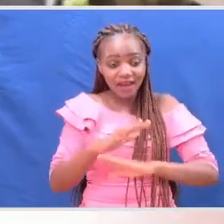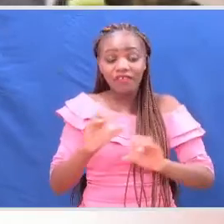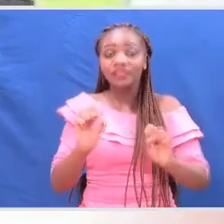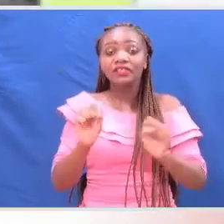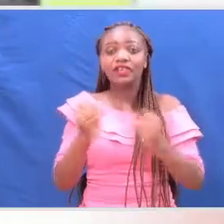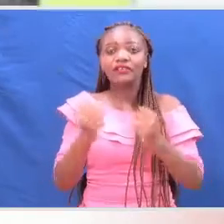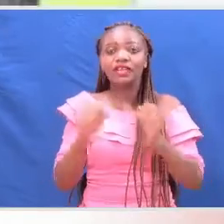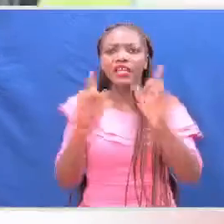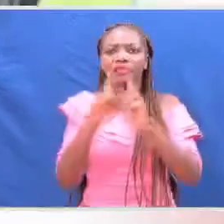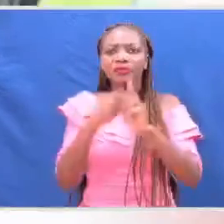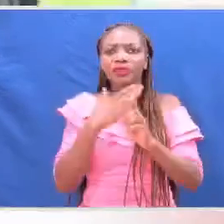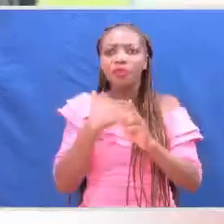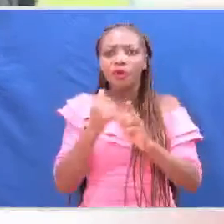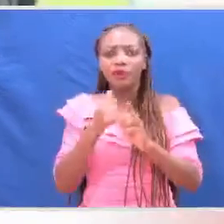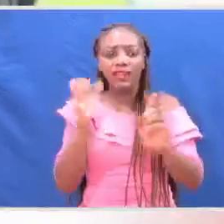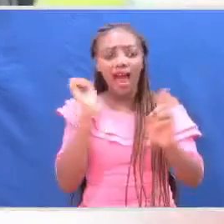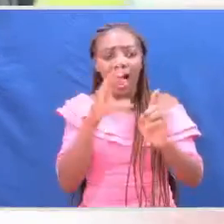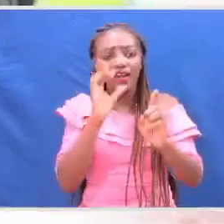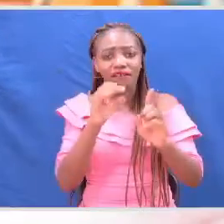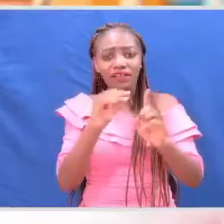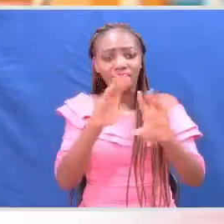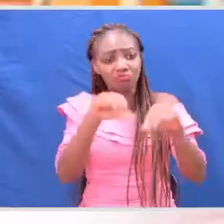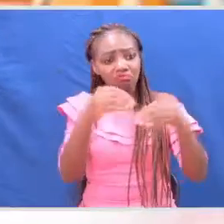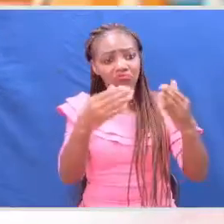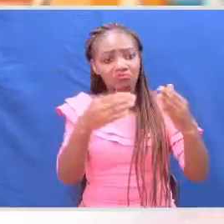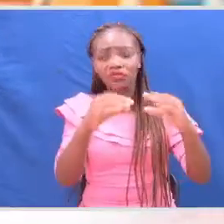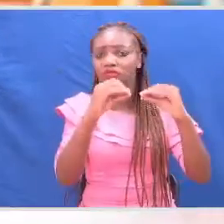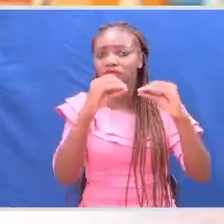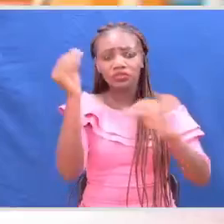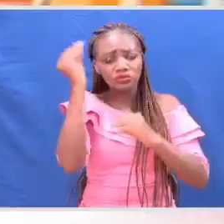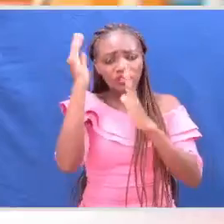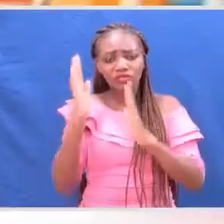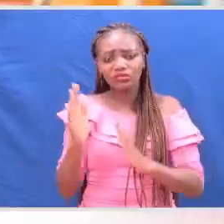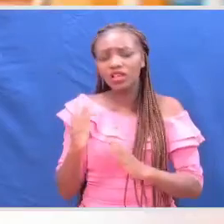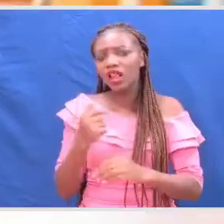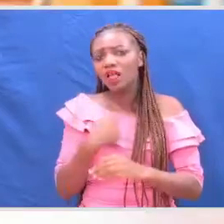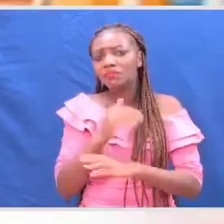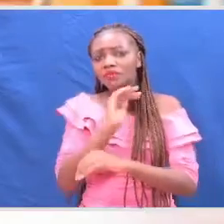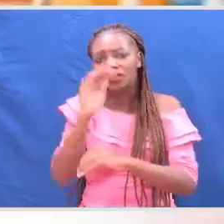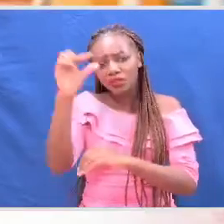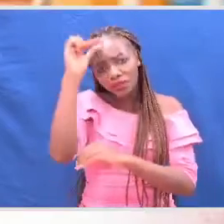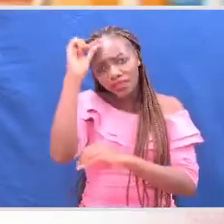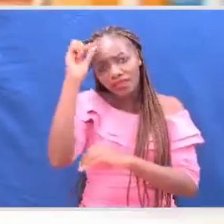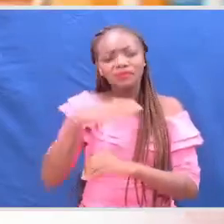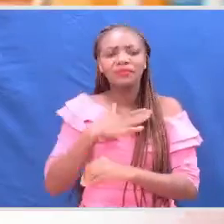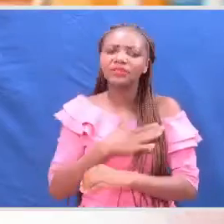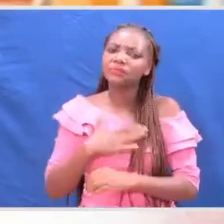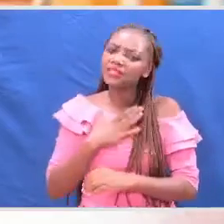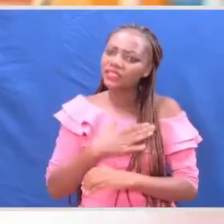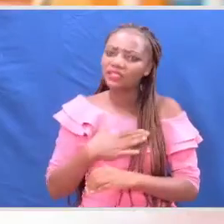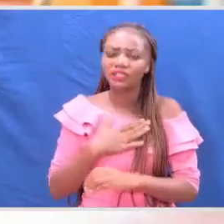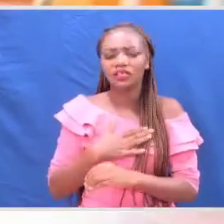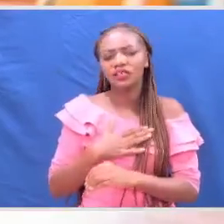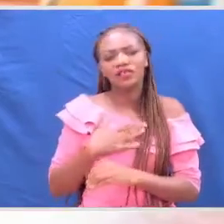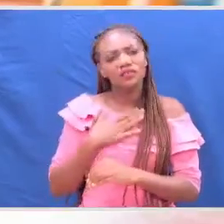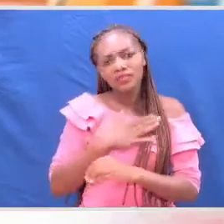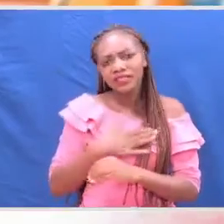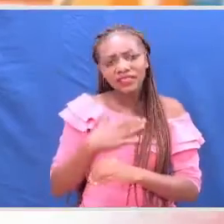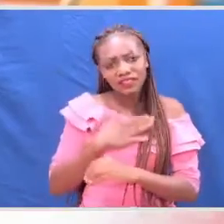akitaka ushauri na saha kutolewa kwa wanafunzi. Sasa naomba serikali ichunge walimu